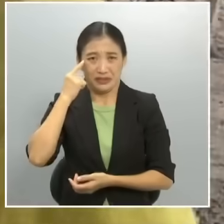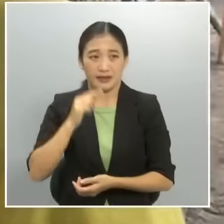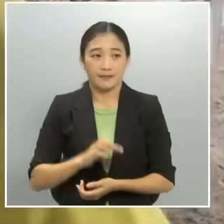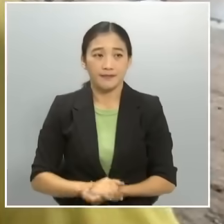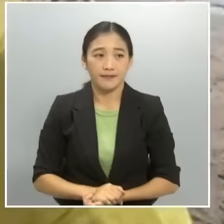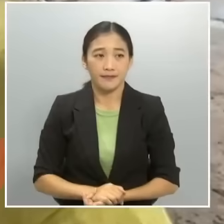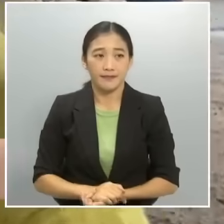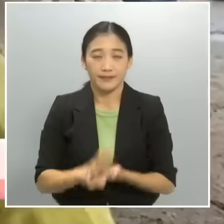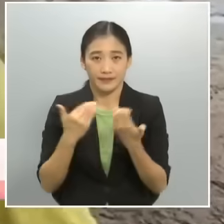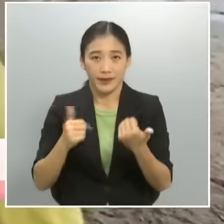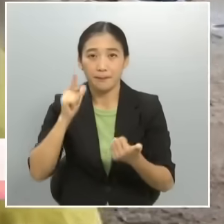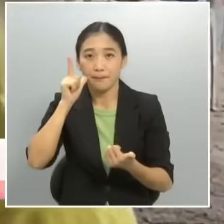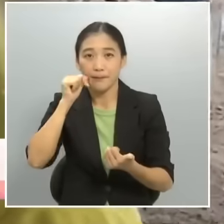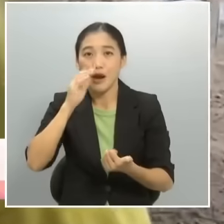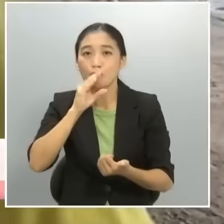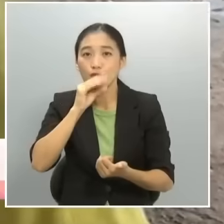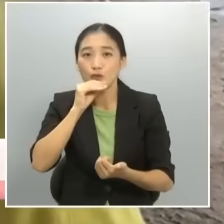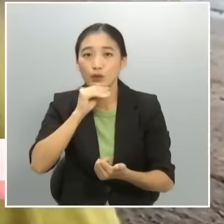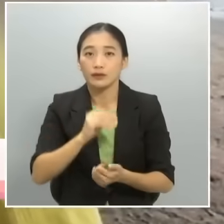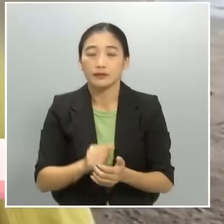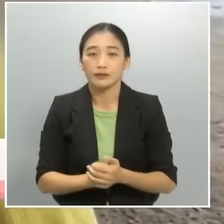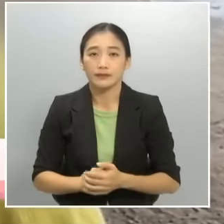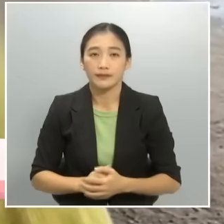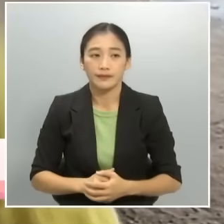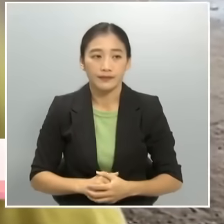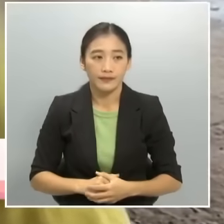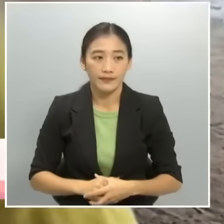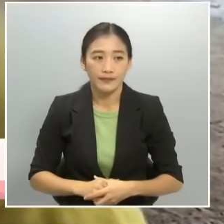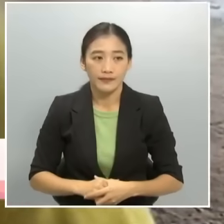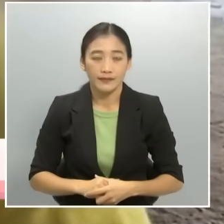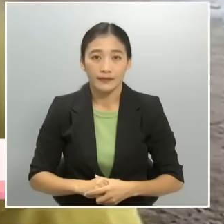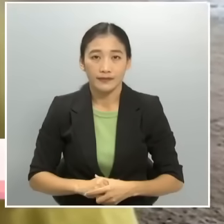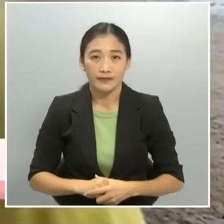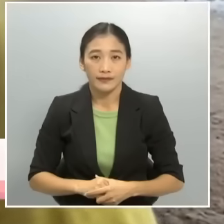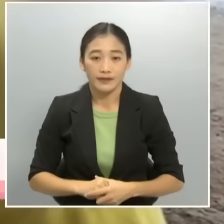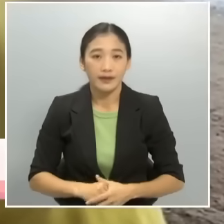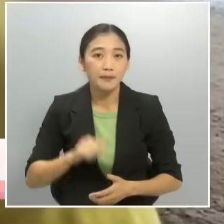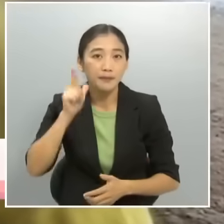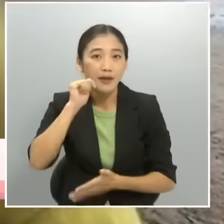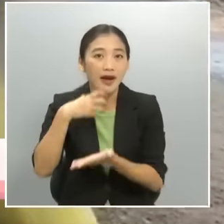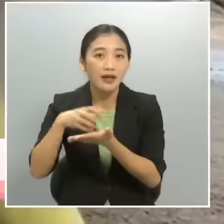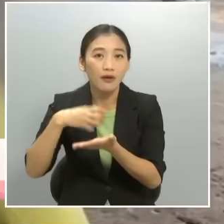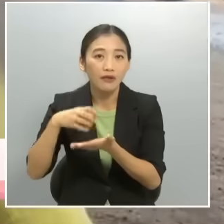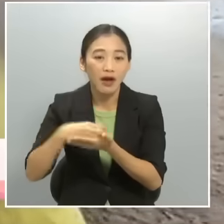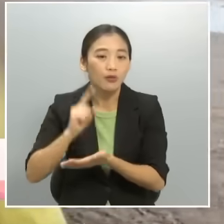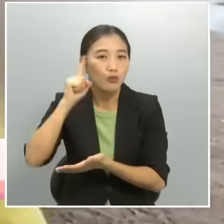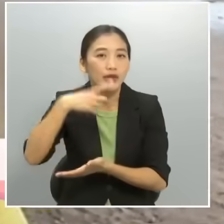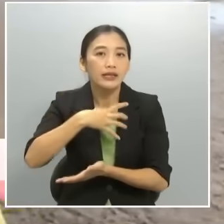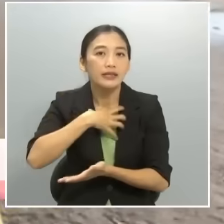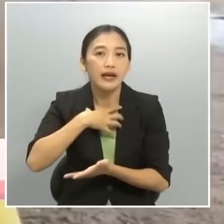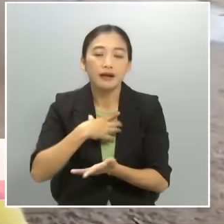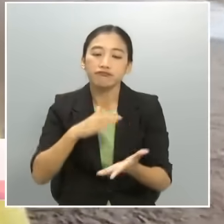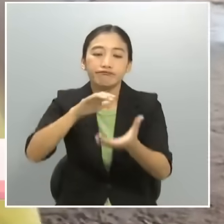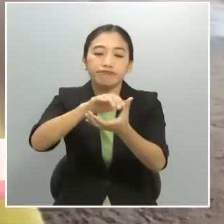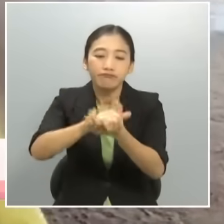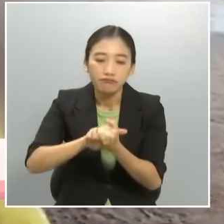เห็นมาที่บ้านชิดแต่งคาดดอกหลายบันไดแม่หูวะ ขอให้เข้าห้อง 30,000 เนาะ เออทั้งลูกชายก็เก็บเงินทอนๆ